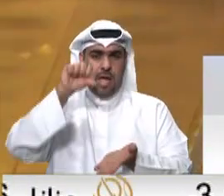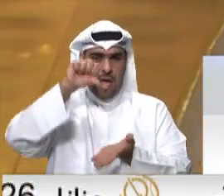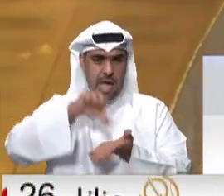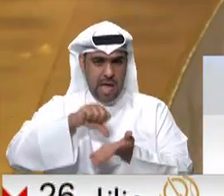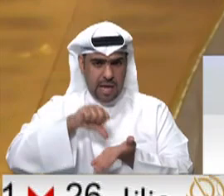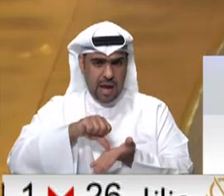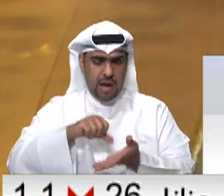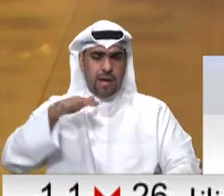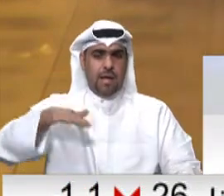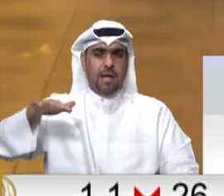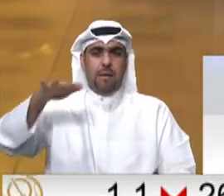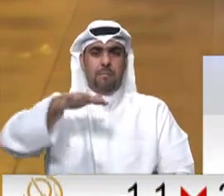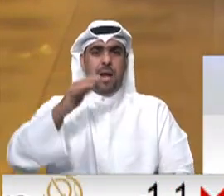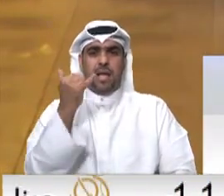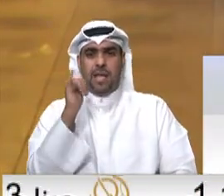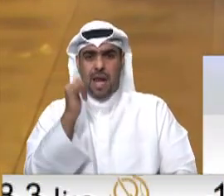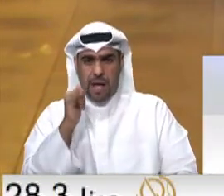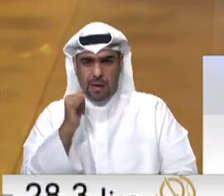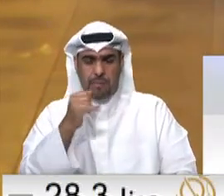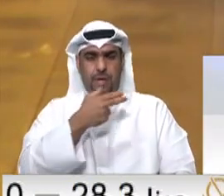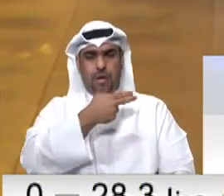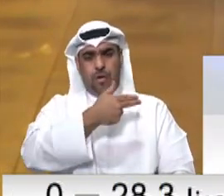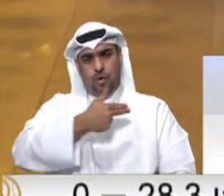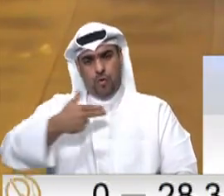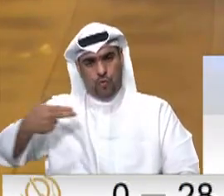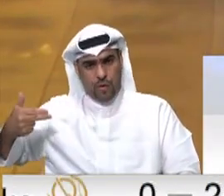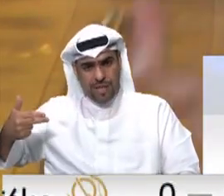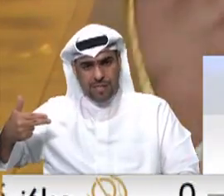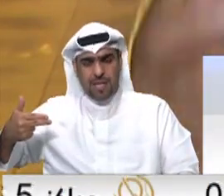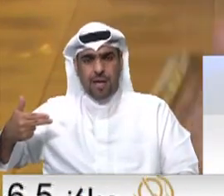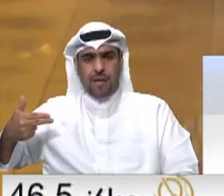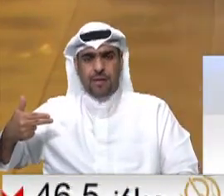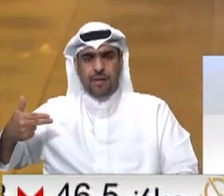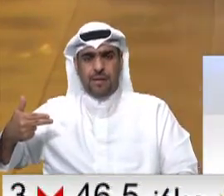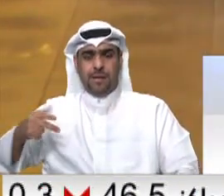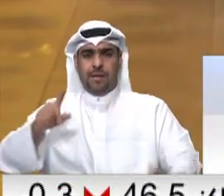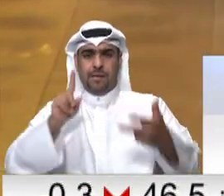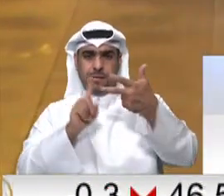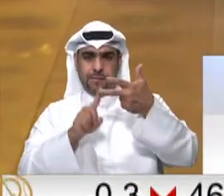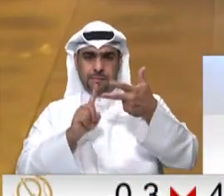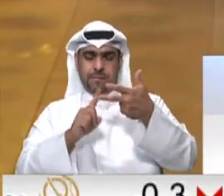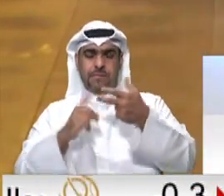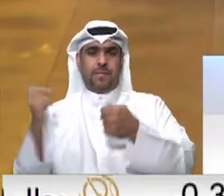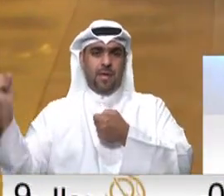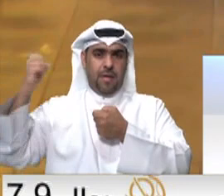انضمام أندونيسيا كذلك لهذا المقترح، وبعد ذلك تم انضمام